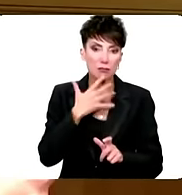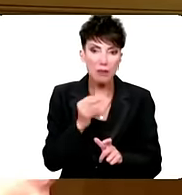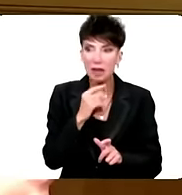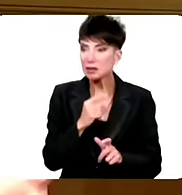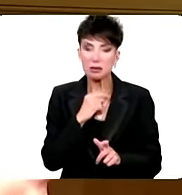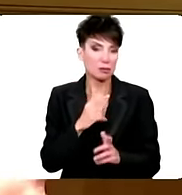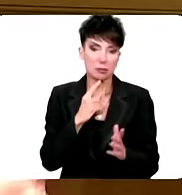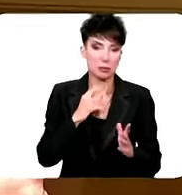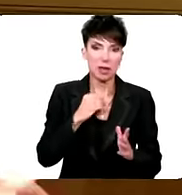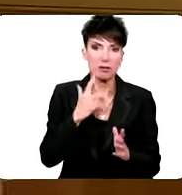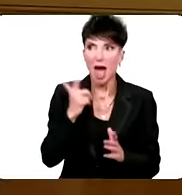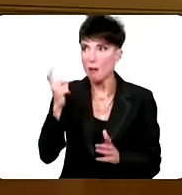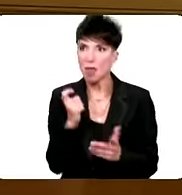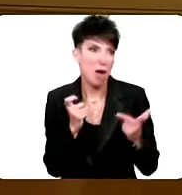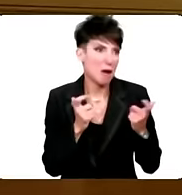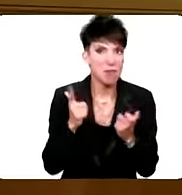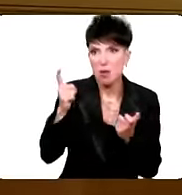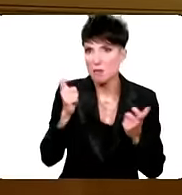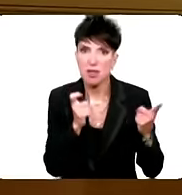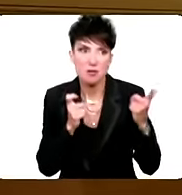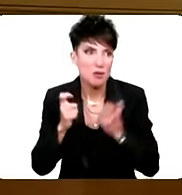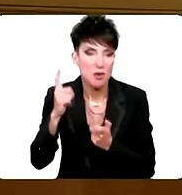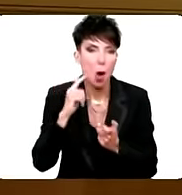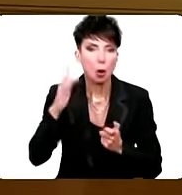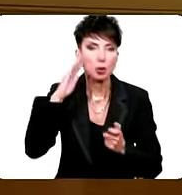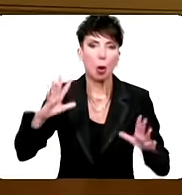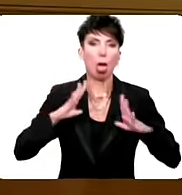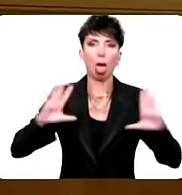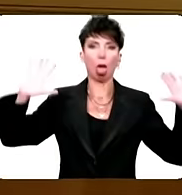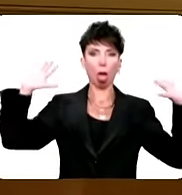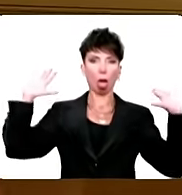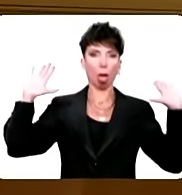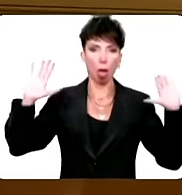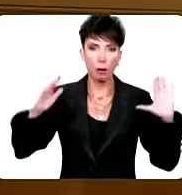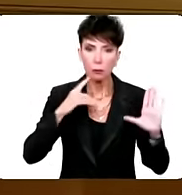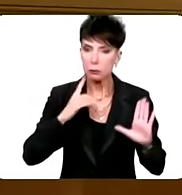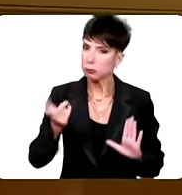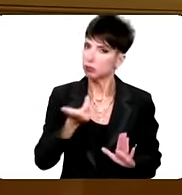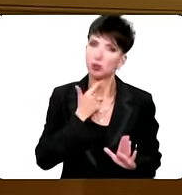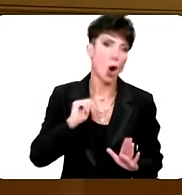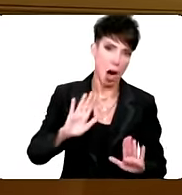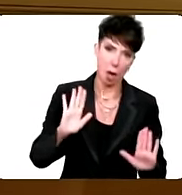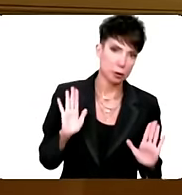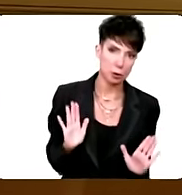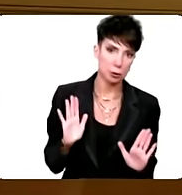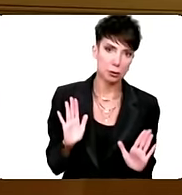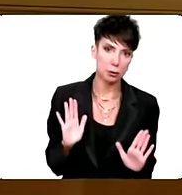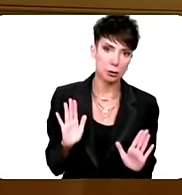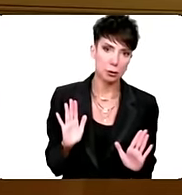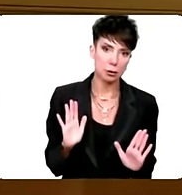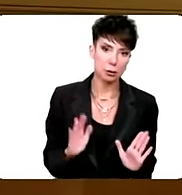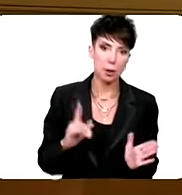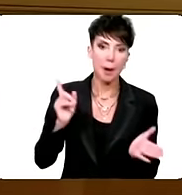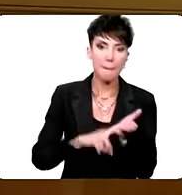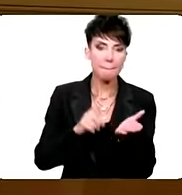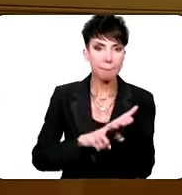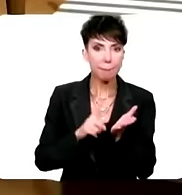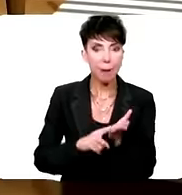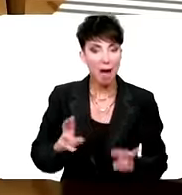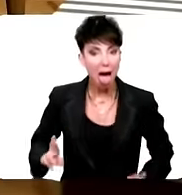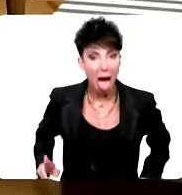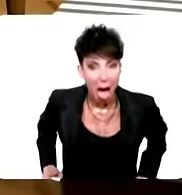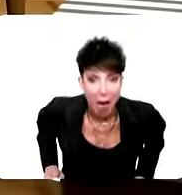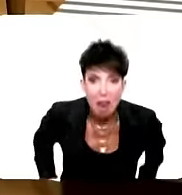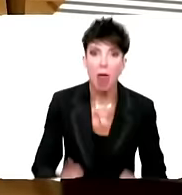σε κάποια επιδόματα μόνο και μόνο για να μην δουλεύουν. Άρα παραπάνω έμφαση σε ενεργητικές πολιτικές από